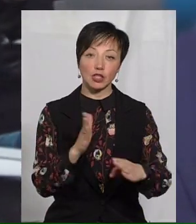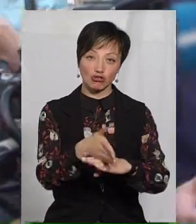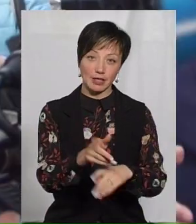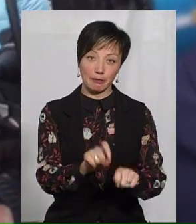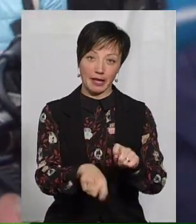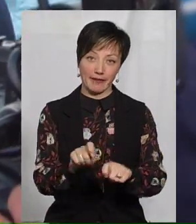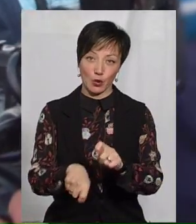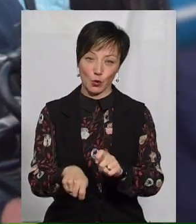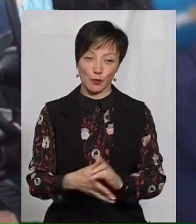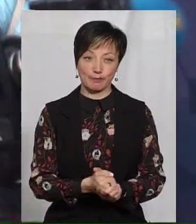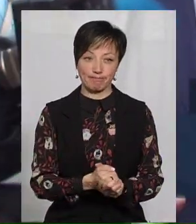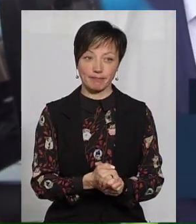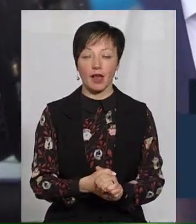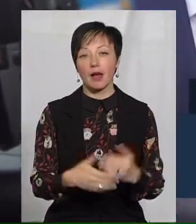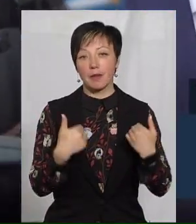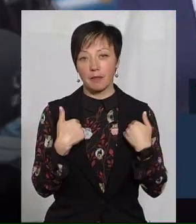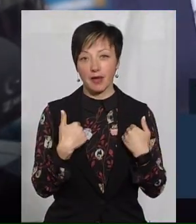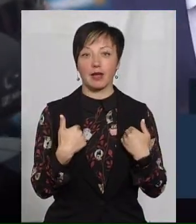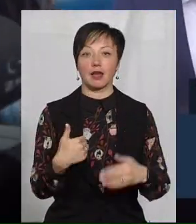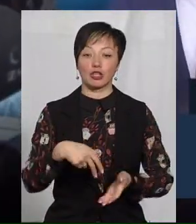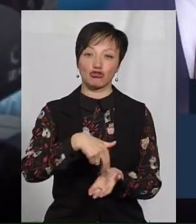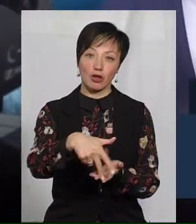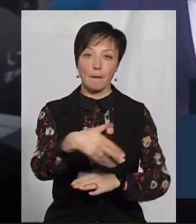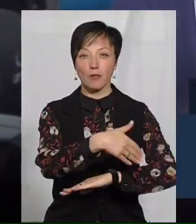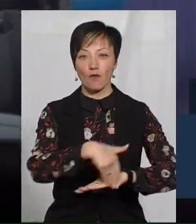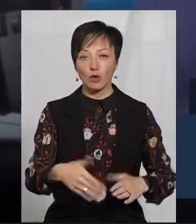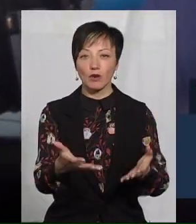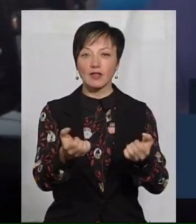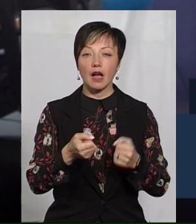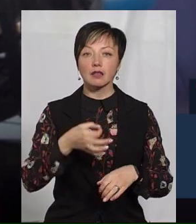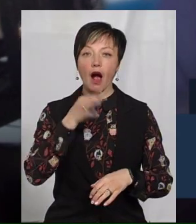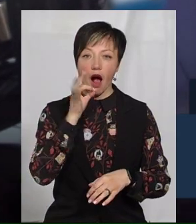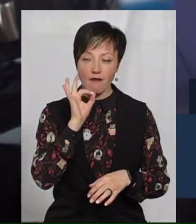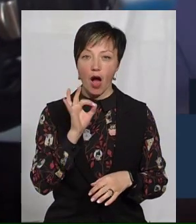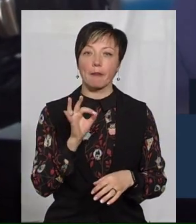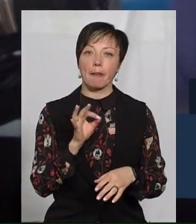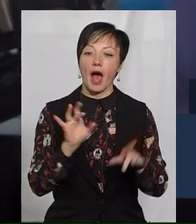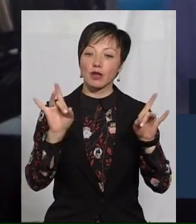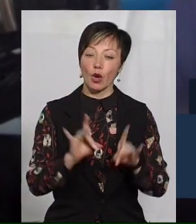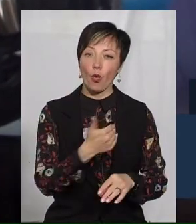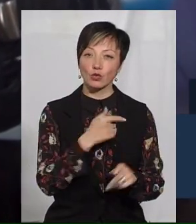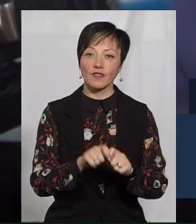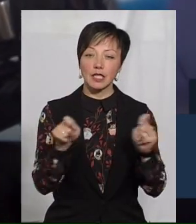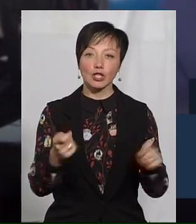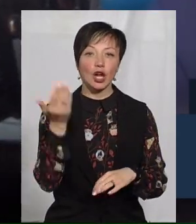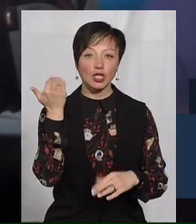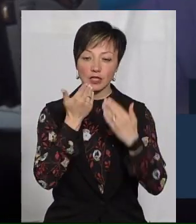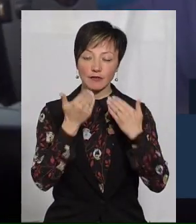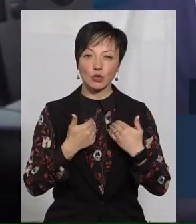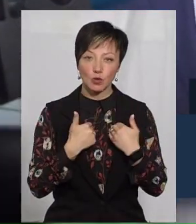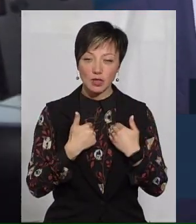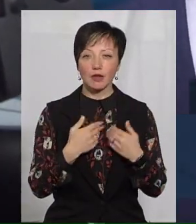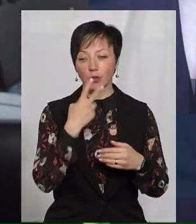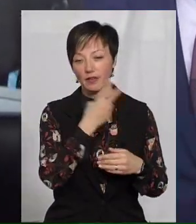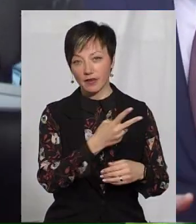перевіркою. Ми вчора йшли по вулиці, хотіли взяти кави до себе. Ресторатори, як і інші бізнес, хочуть відкритись раніше. Вони звернулись до нас,